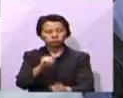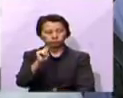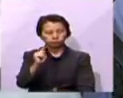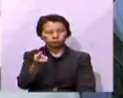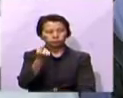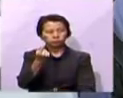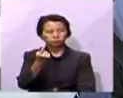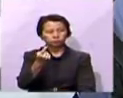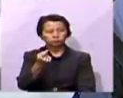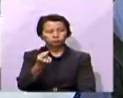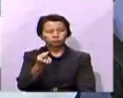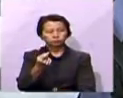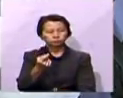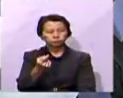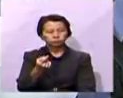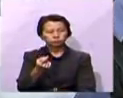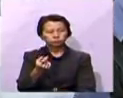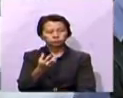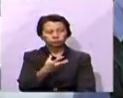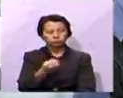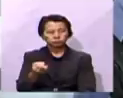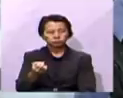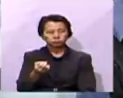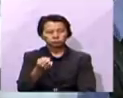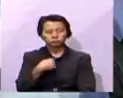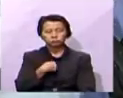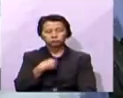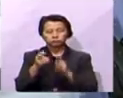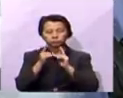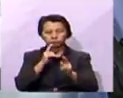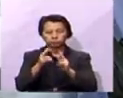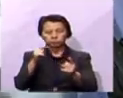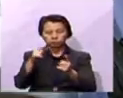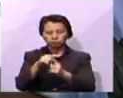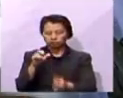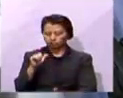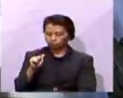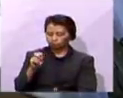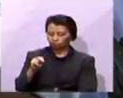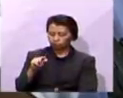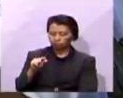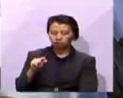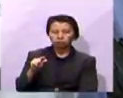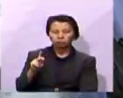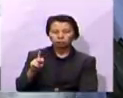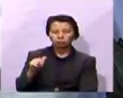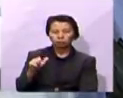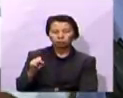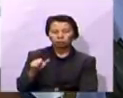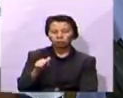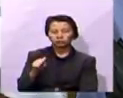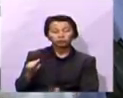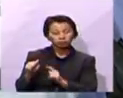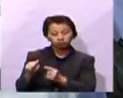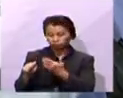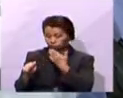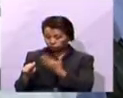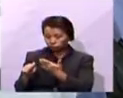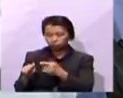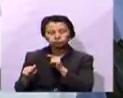itu. Dan saya ucapkan terima kasih kepada Angkasa kerana mereka pun juga bersedia untuk